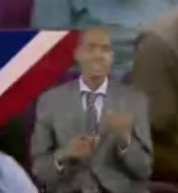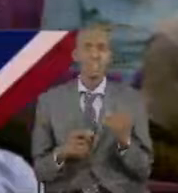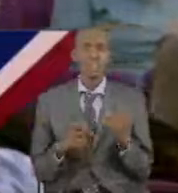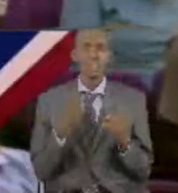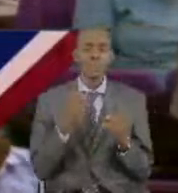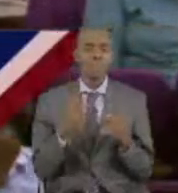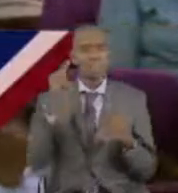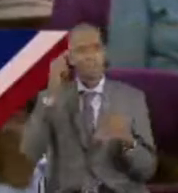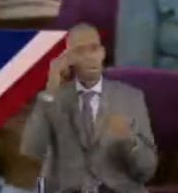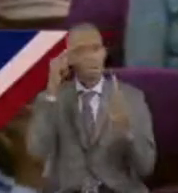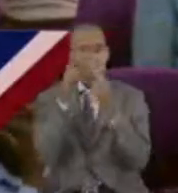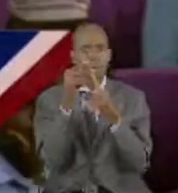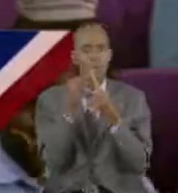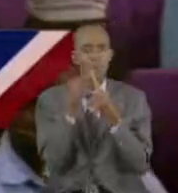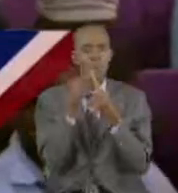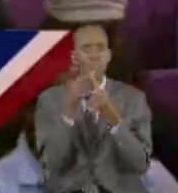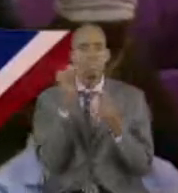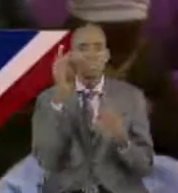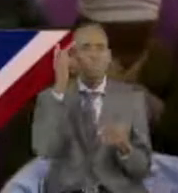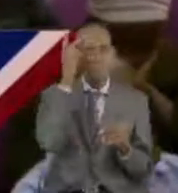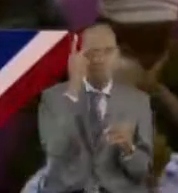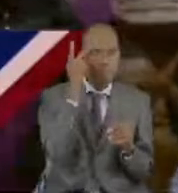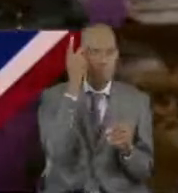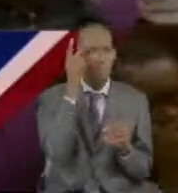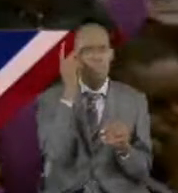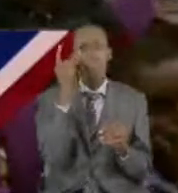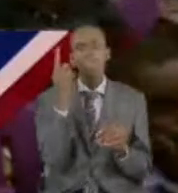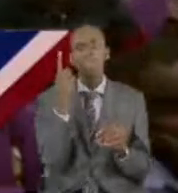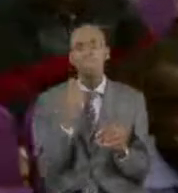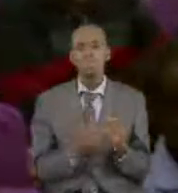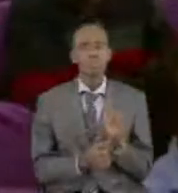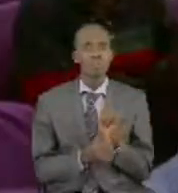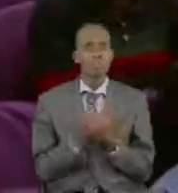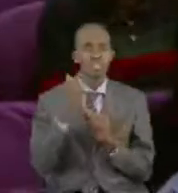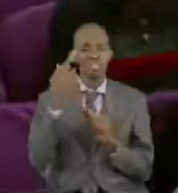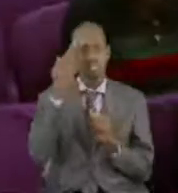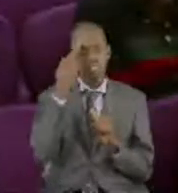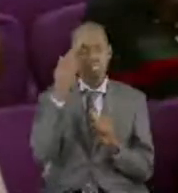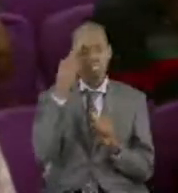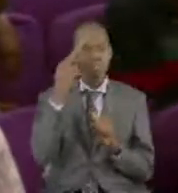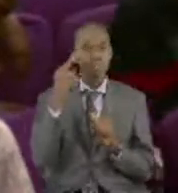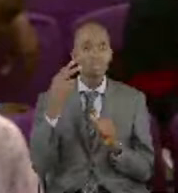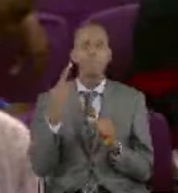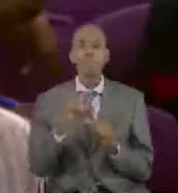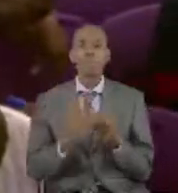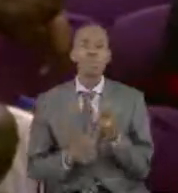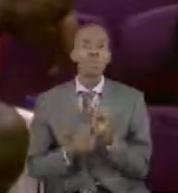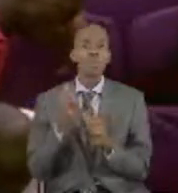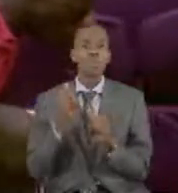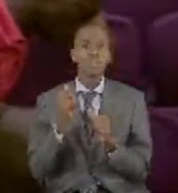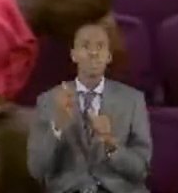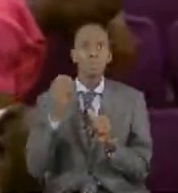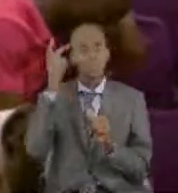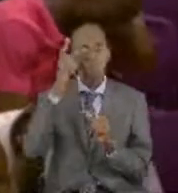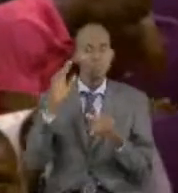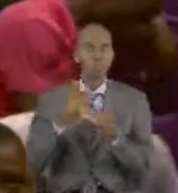Le but du commandement, la finalité, l'objectif, la destination ultime, le but